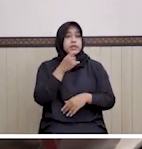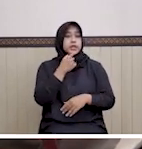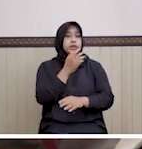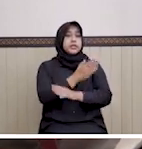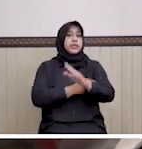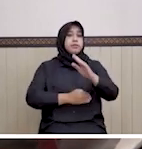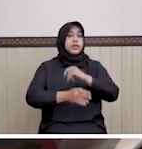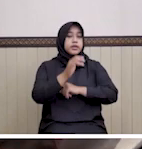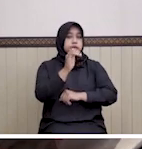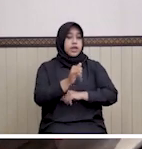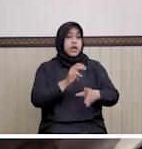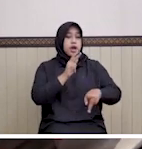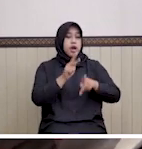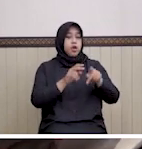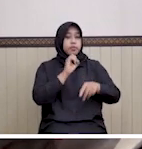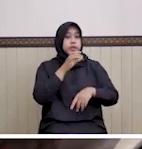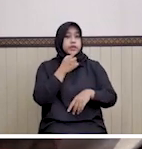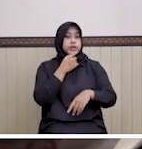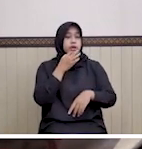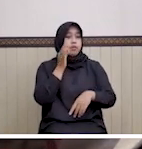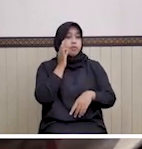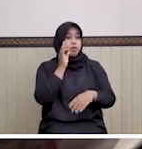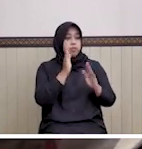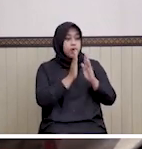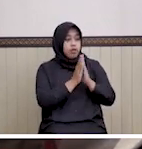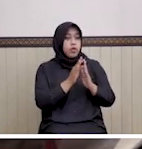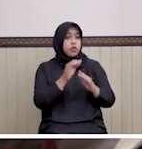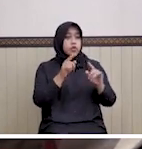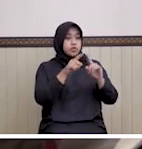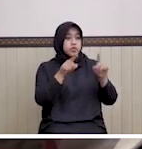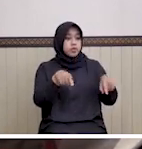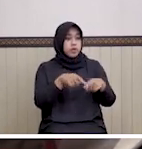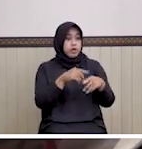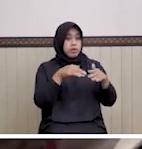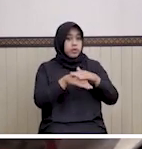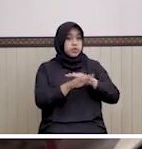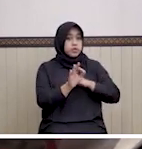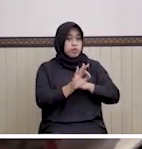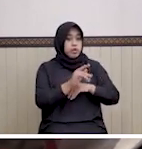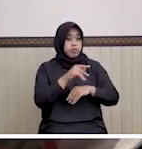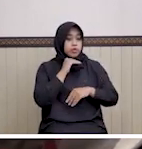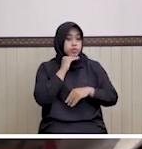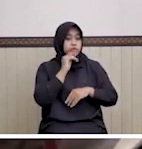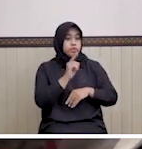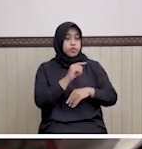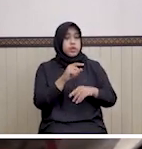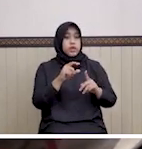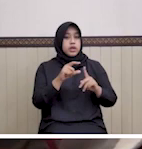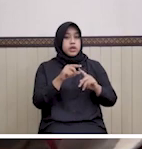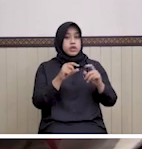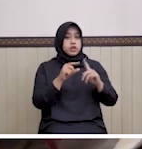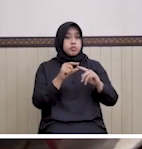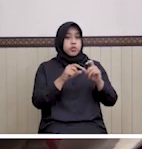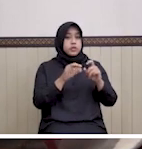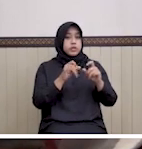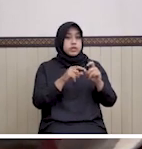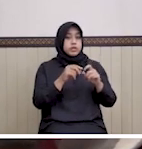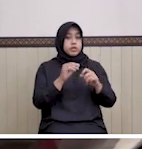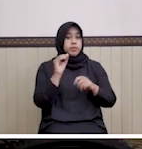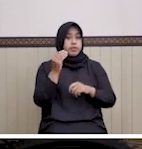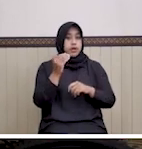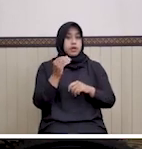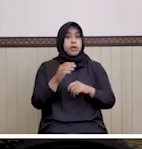disabilitas kalau bicara Mohon maaf Pak suratnya belum masuk nanti kami tunggu dulu disposisi pimpinan keburu